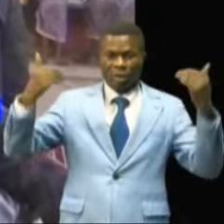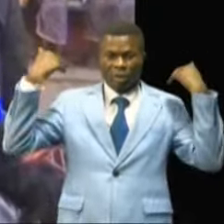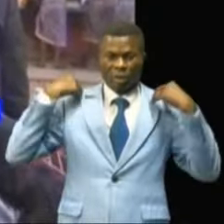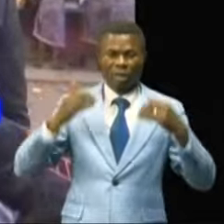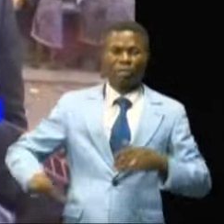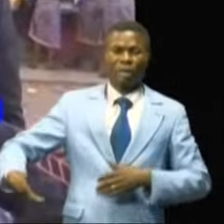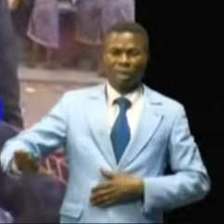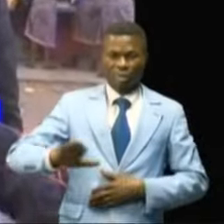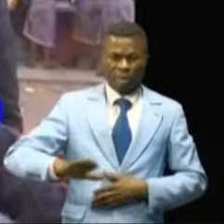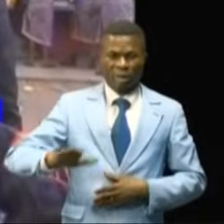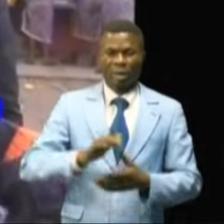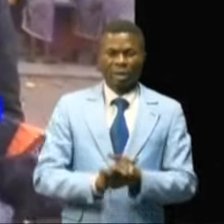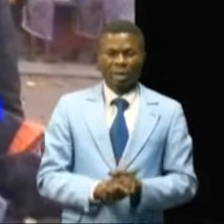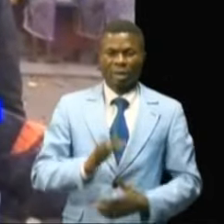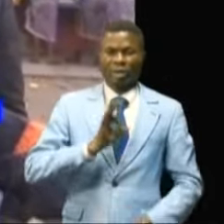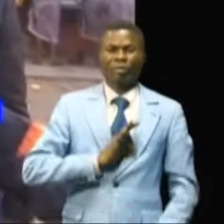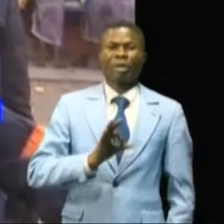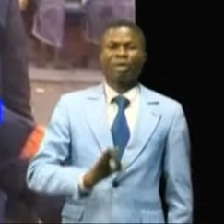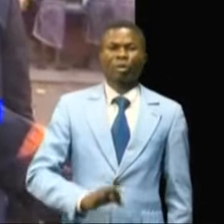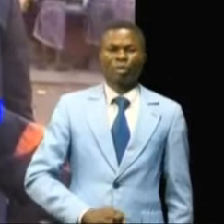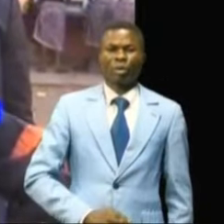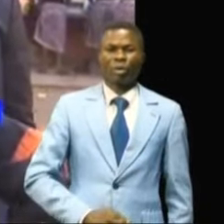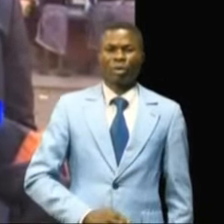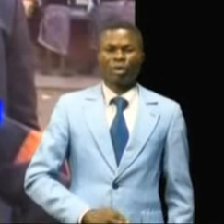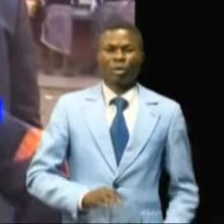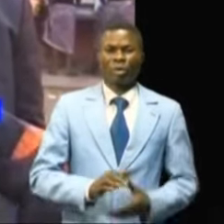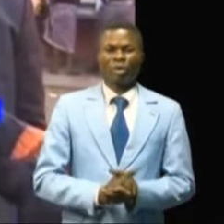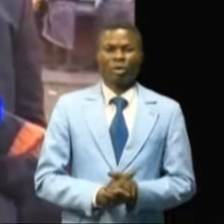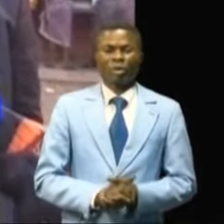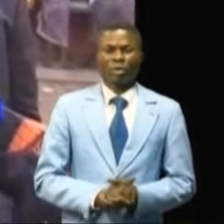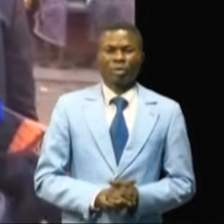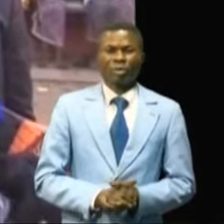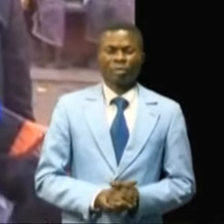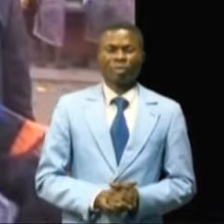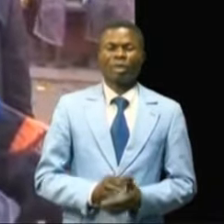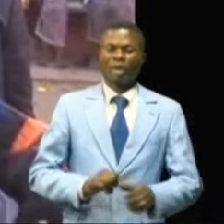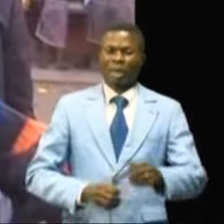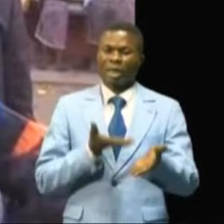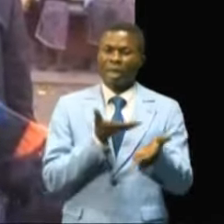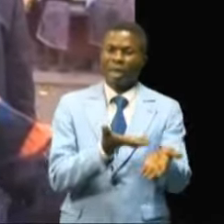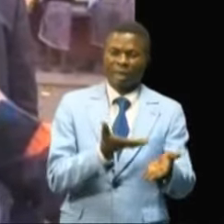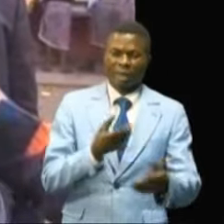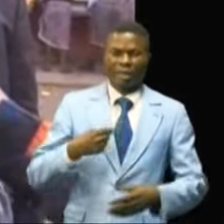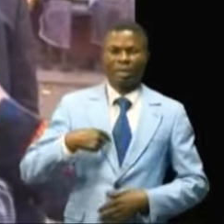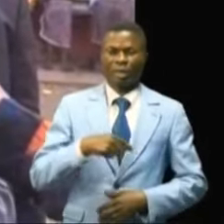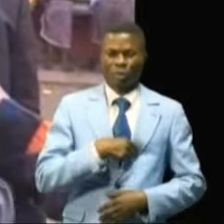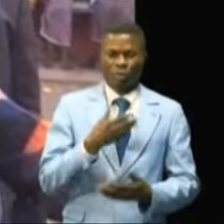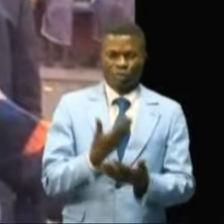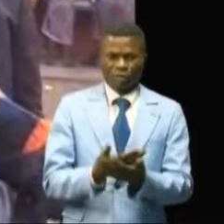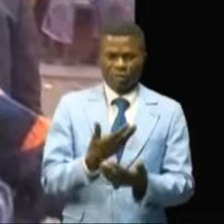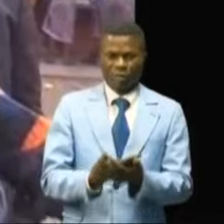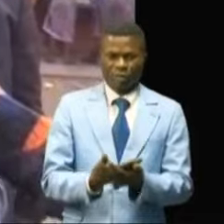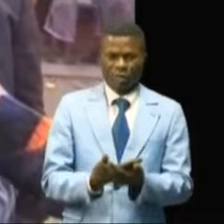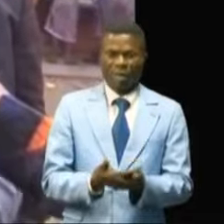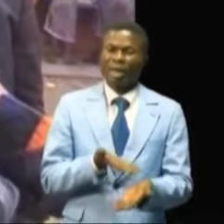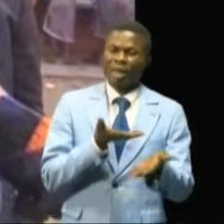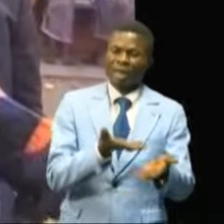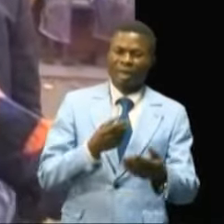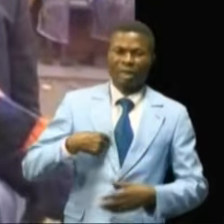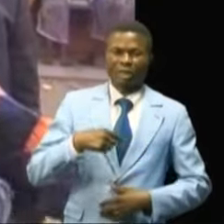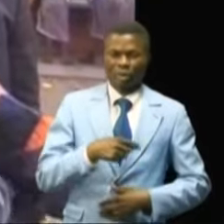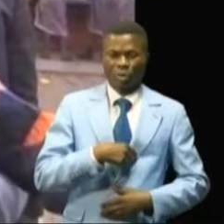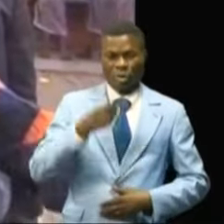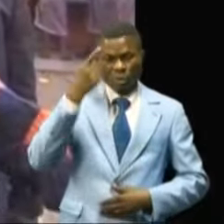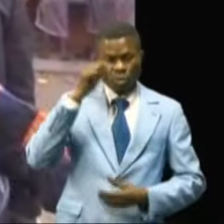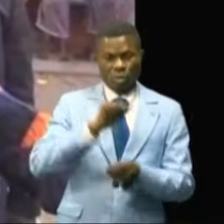nation, Félix Antoine Tshisekedi de Lumumba, de nous venir au secours, en aide par